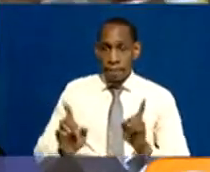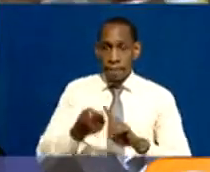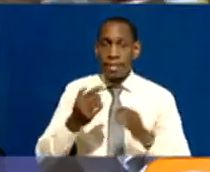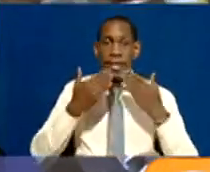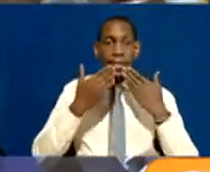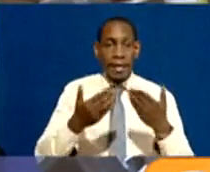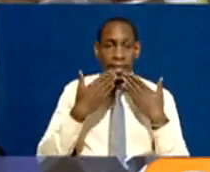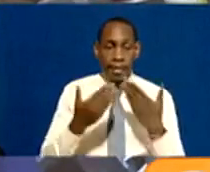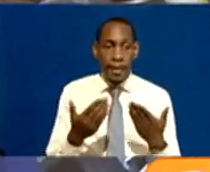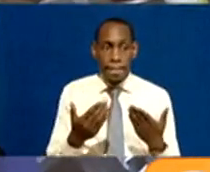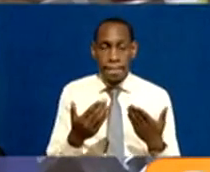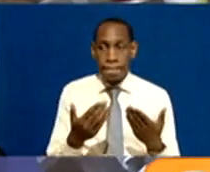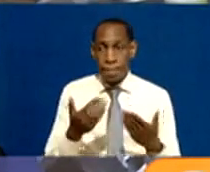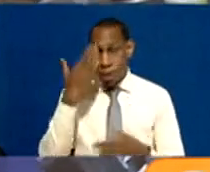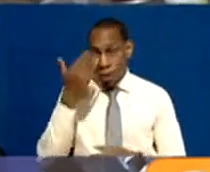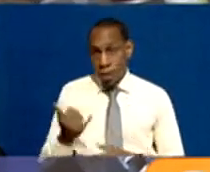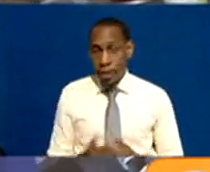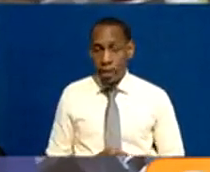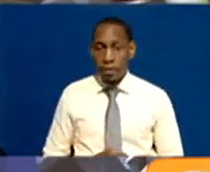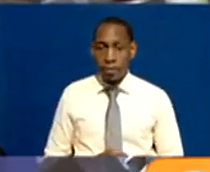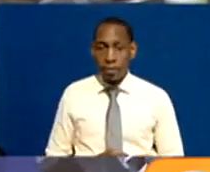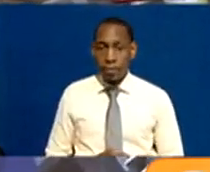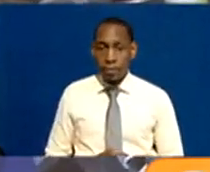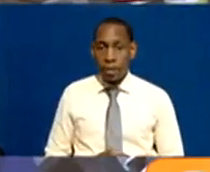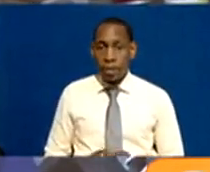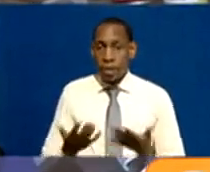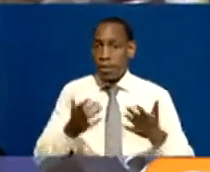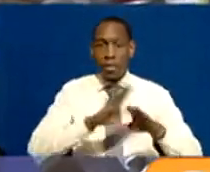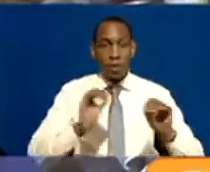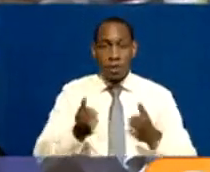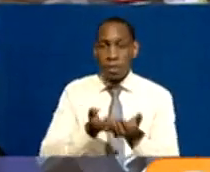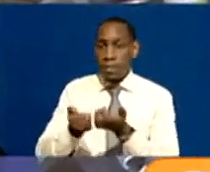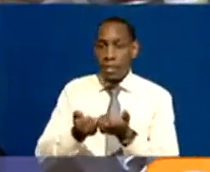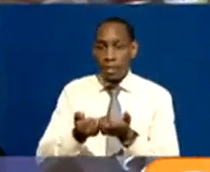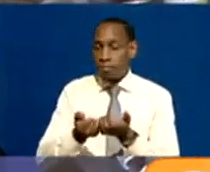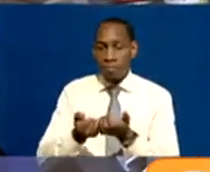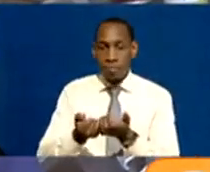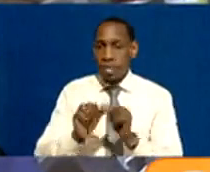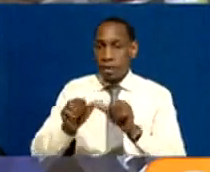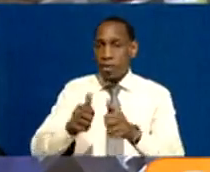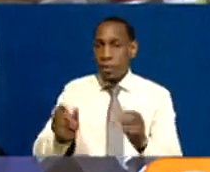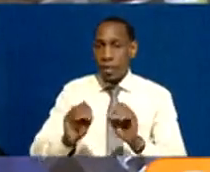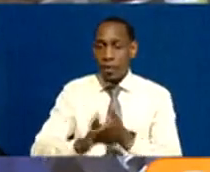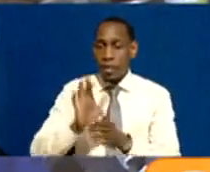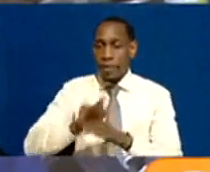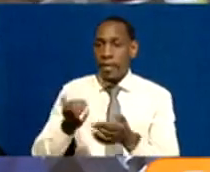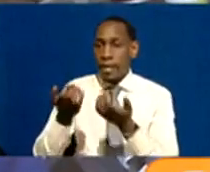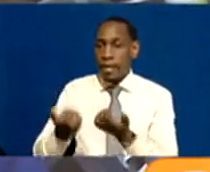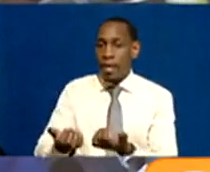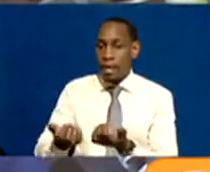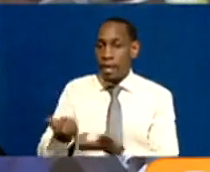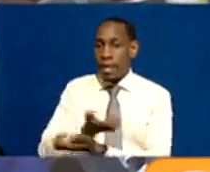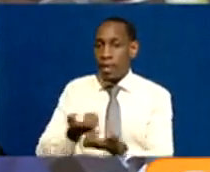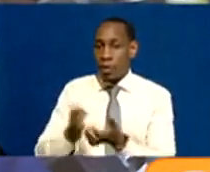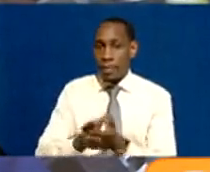kwa shukuru, kwa vile mambo iko chini kidogo, biashara ziko chini, tumeadhiriwa na ushumi sana,